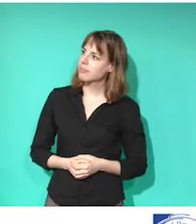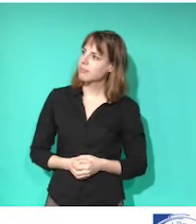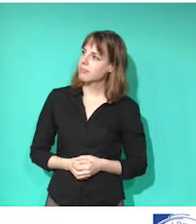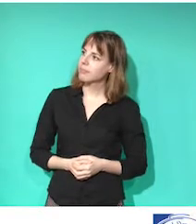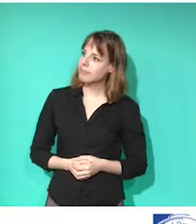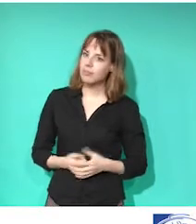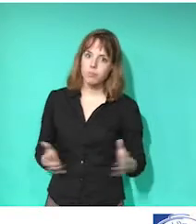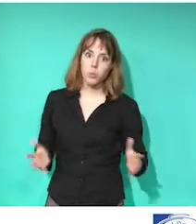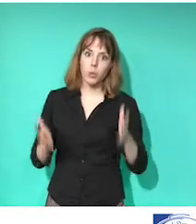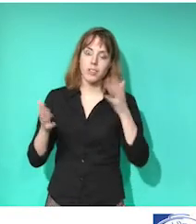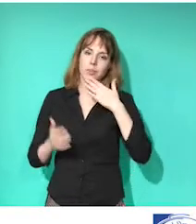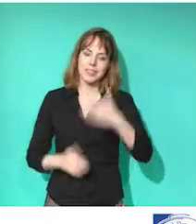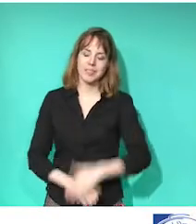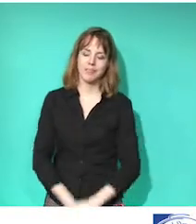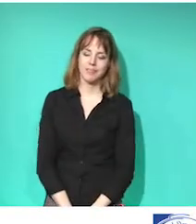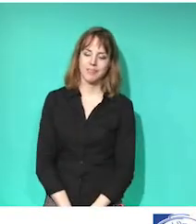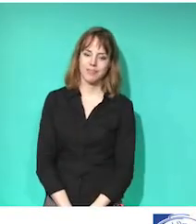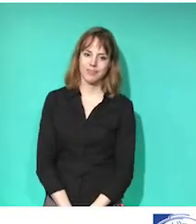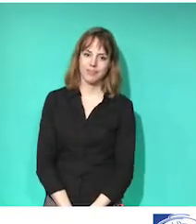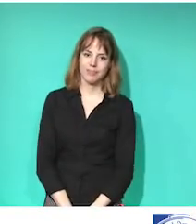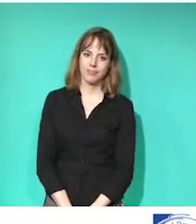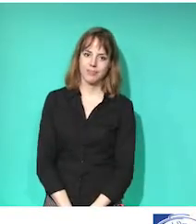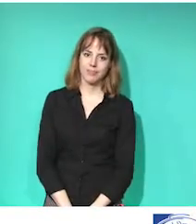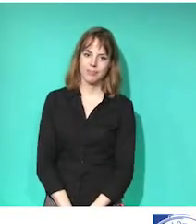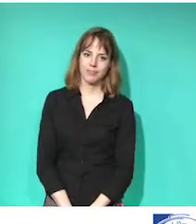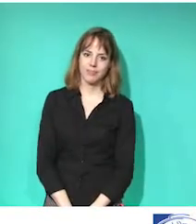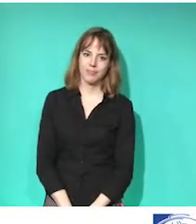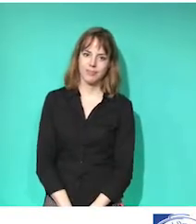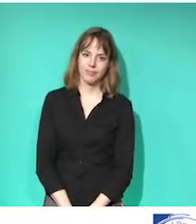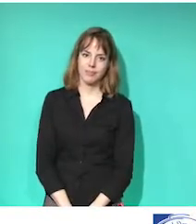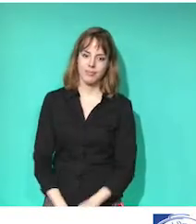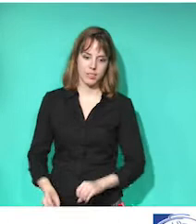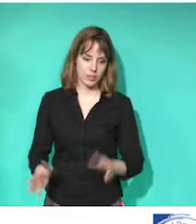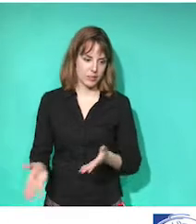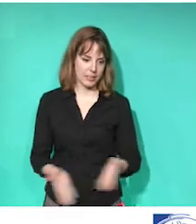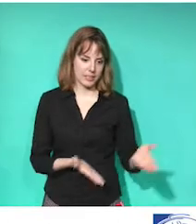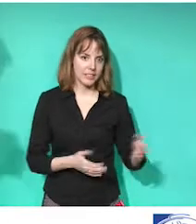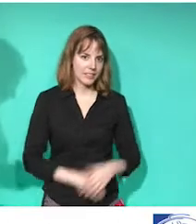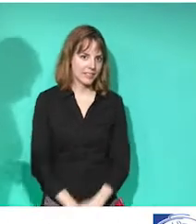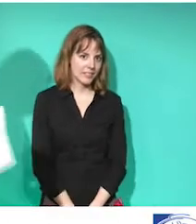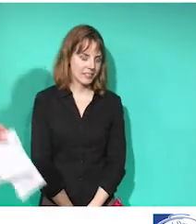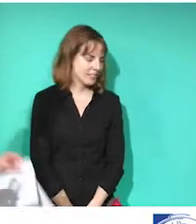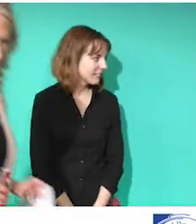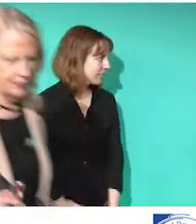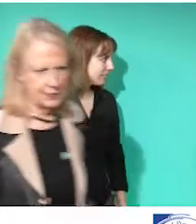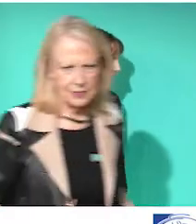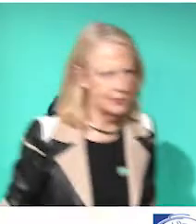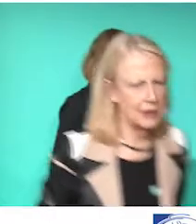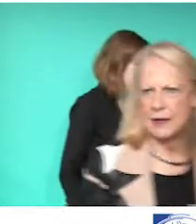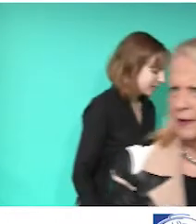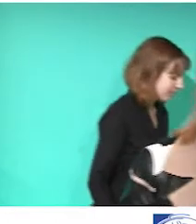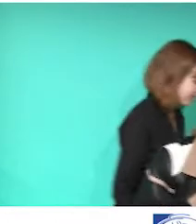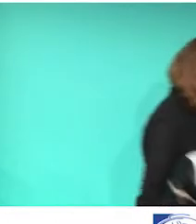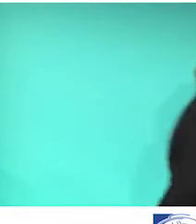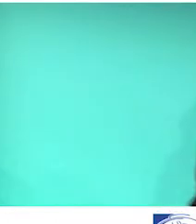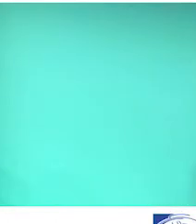et ces encouragements. Je te laisse passer. Alors, on va aborder maintenant, avant que vous n'alliez travailler, parce que c'est vous qui